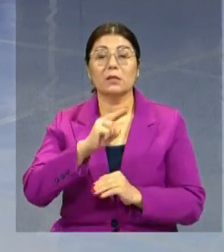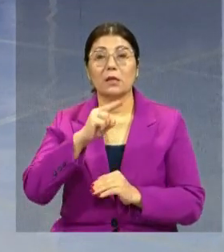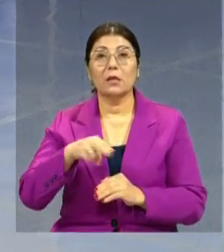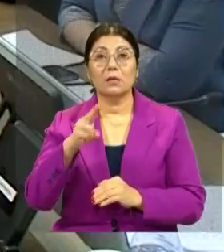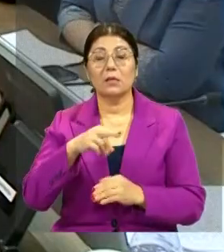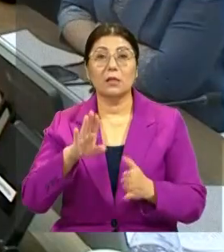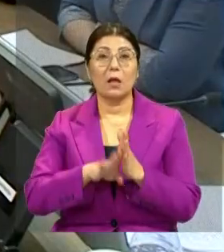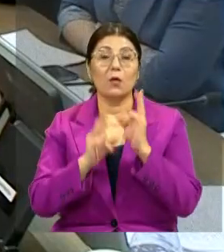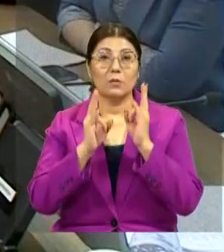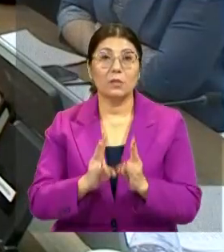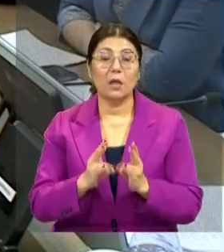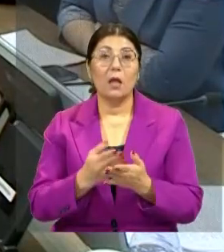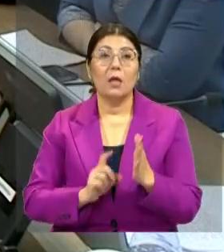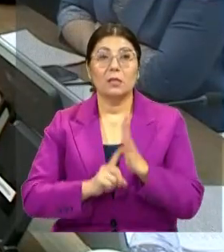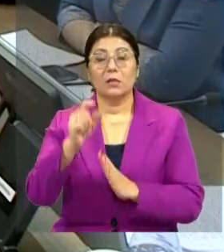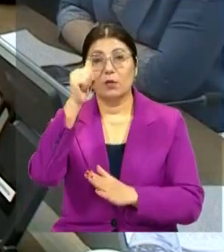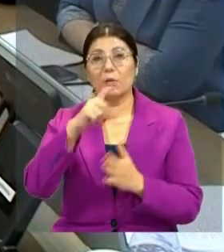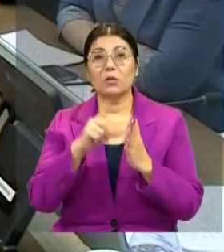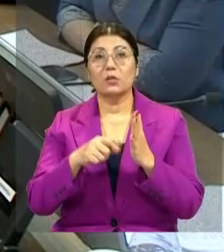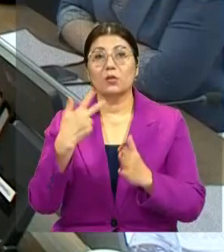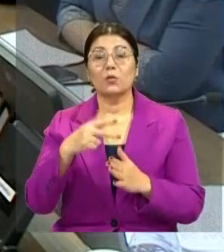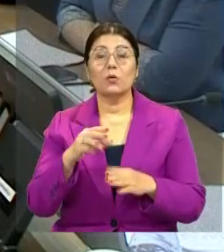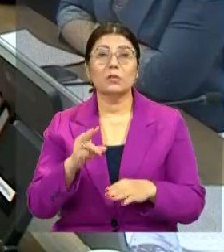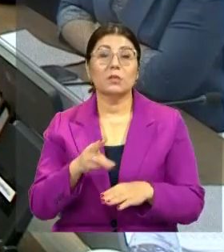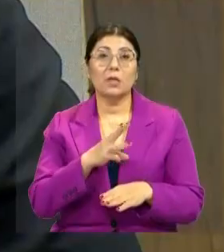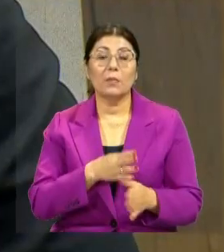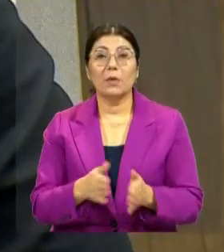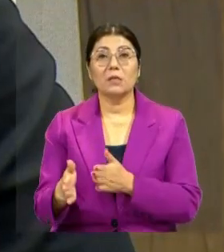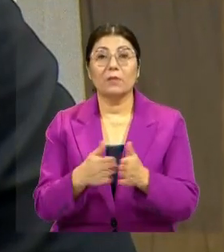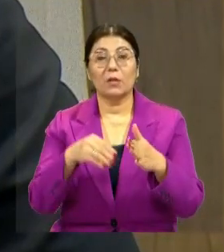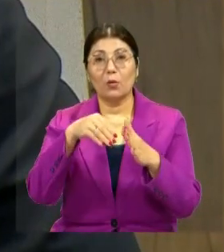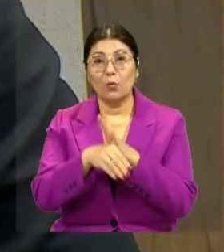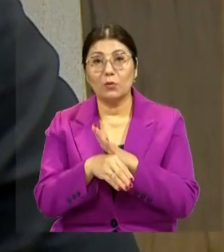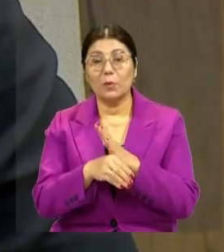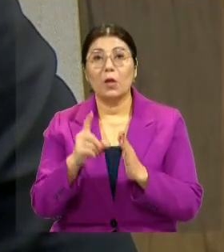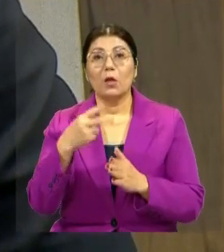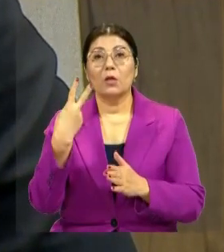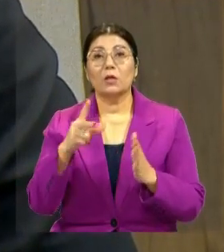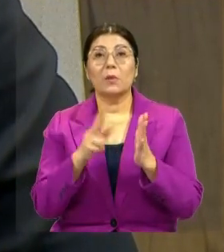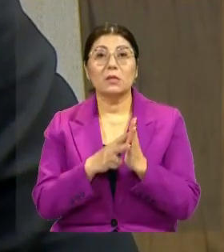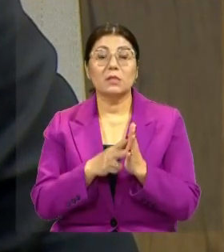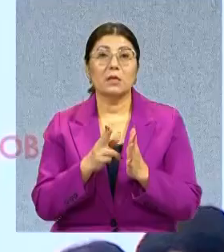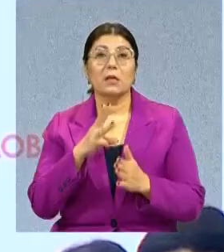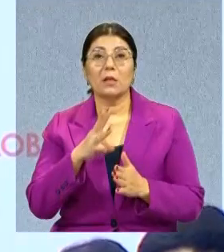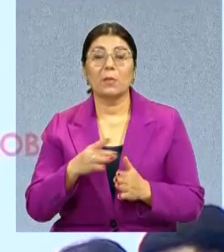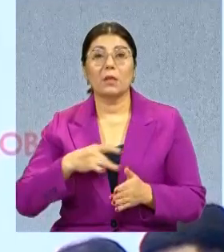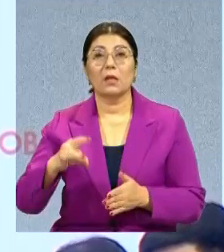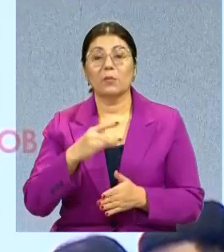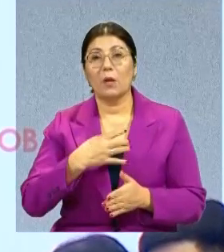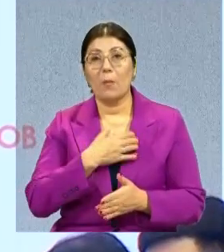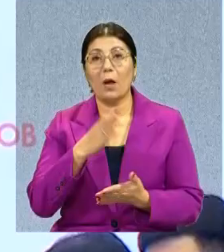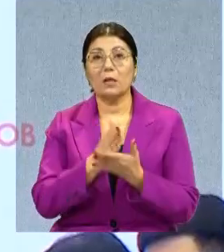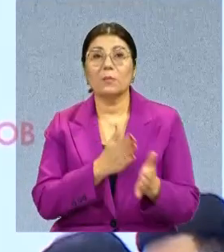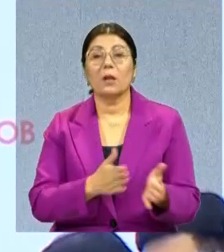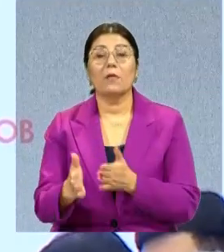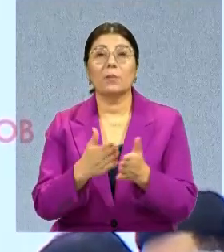қауіпсіздік. Жыл басынан бері облыста 730 шақырым автомобиль жолы, оның ішінде 128 шақырым республикалық маңызы бар